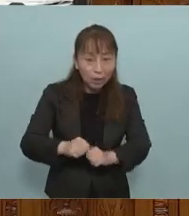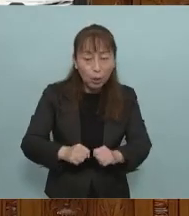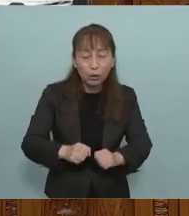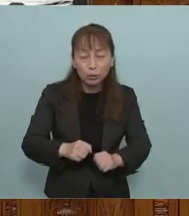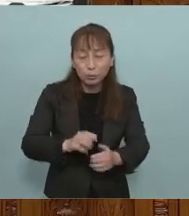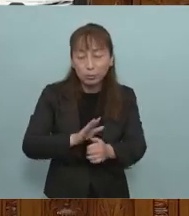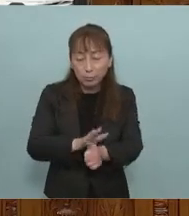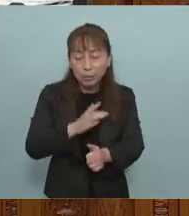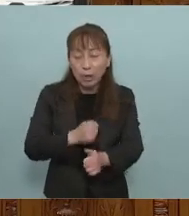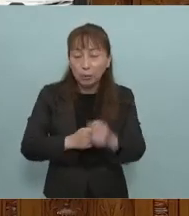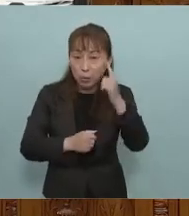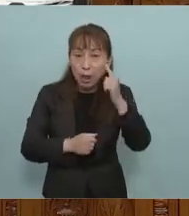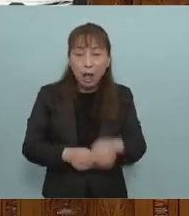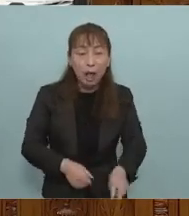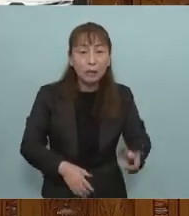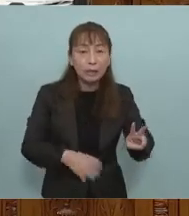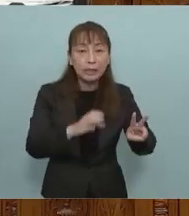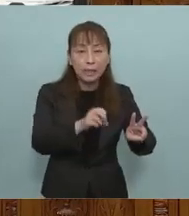また